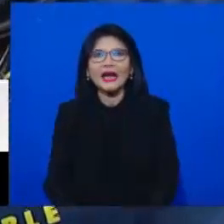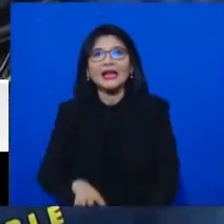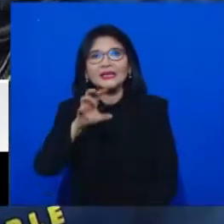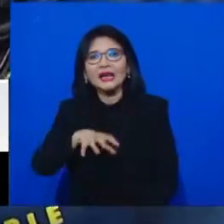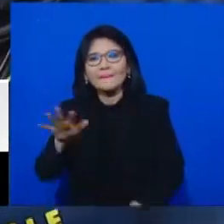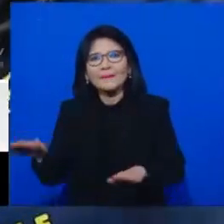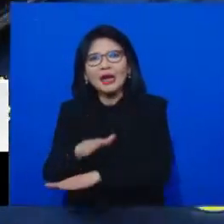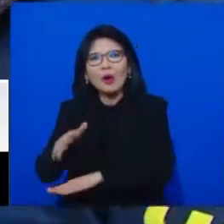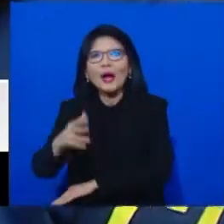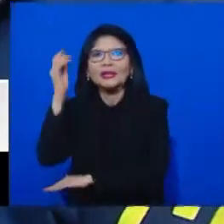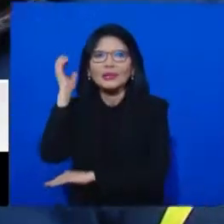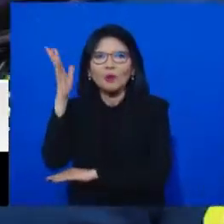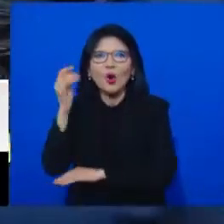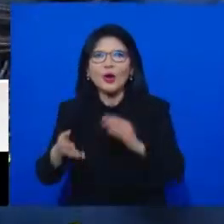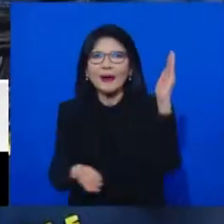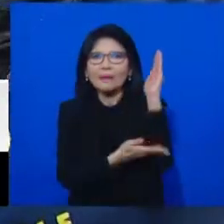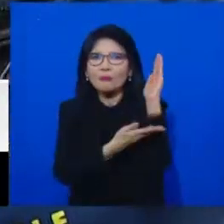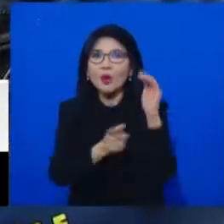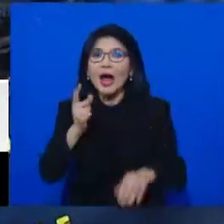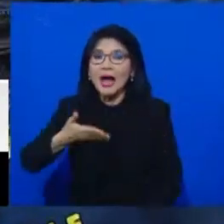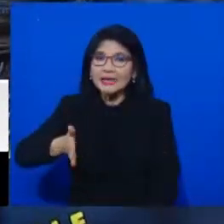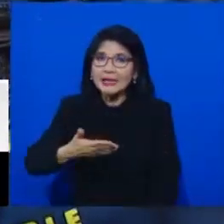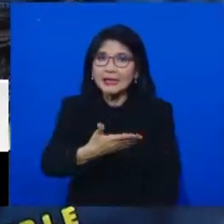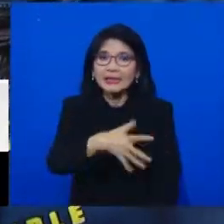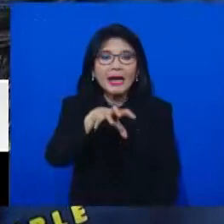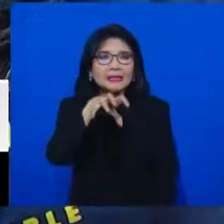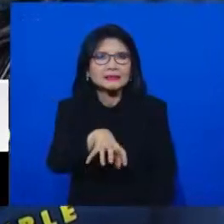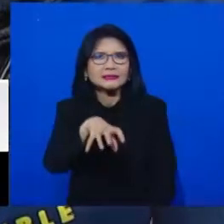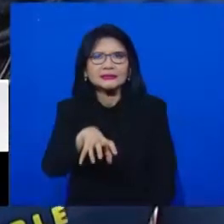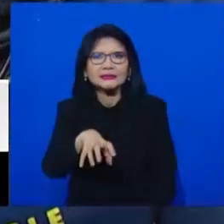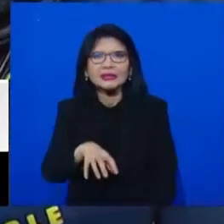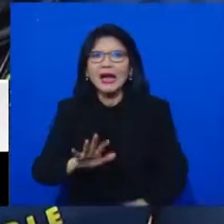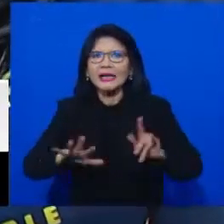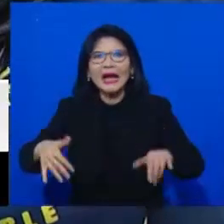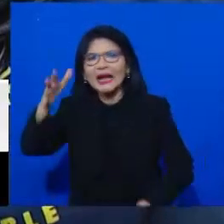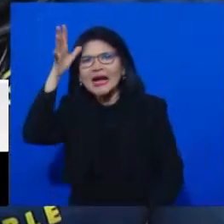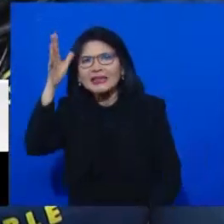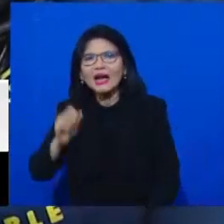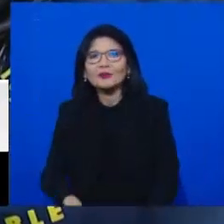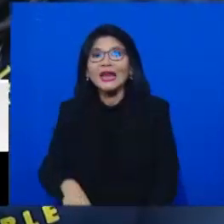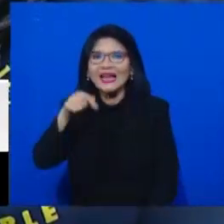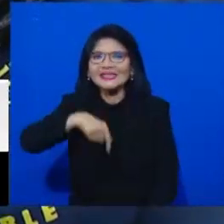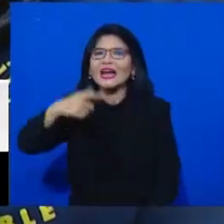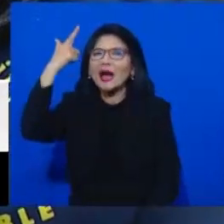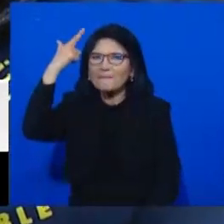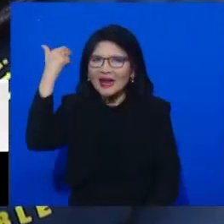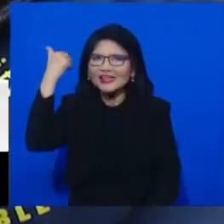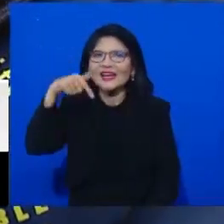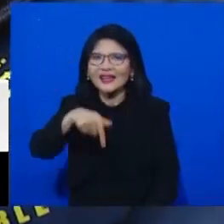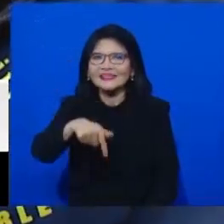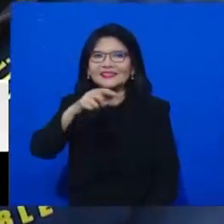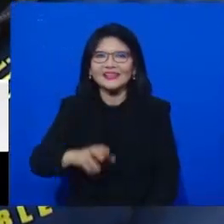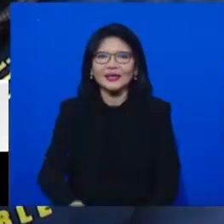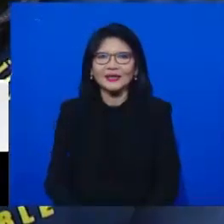bambu, dan di sini juga ada ikan-ikan endemik yang anak-anak tuh belum banyak yang tahu. Jadi seru berkegiatan hari ini sama Kang